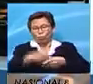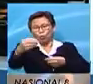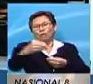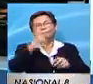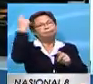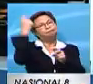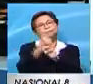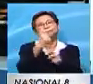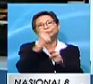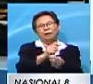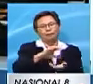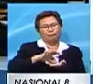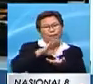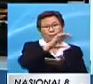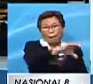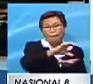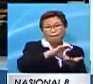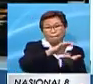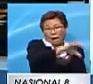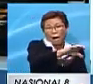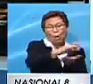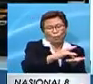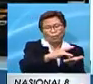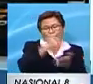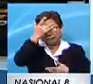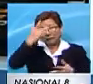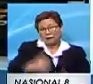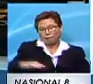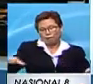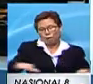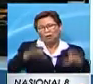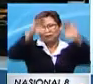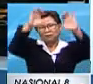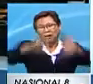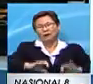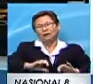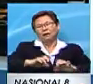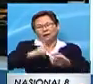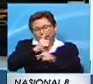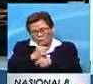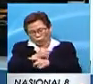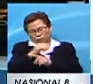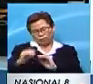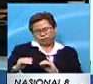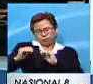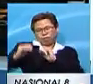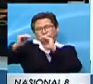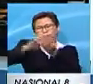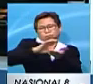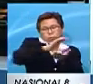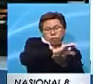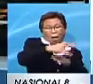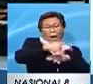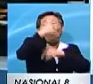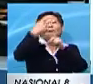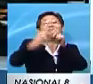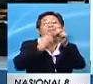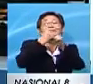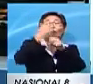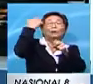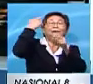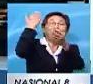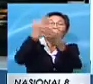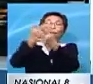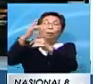lain menetapkan pembekalan ubat kepada pesakit perlu dibuat secara rasional dan berperingkat. Sejak awal tahun lalu hingga